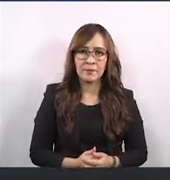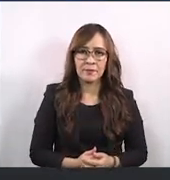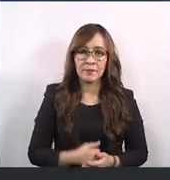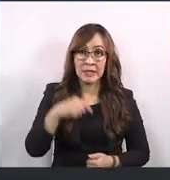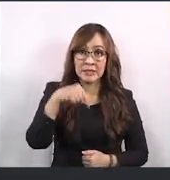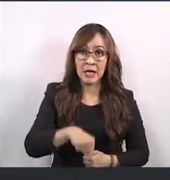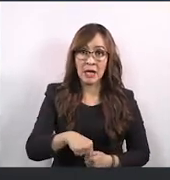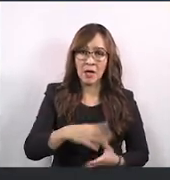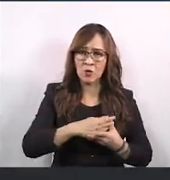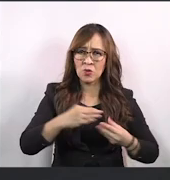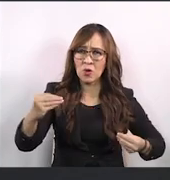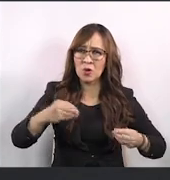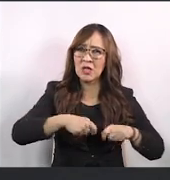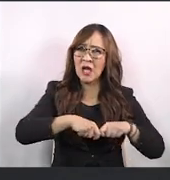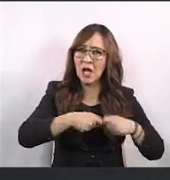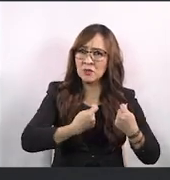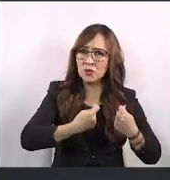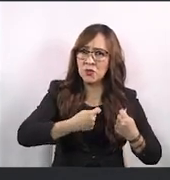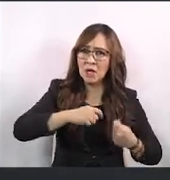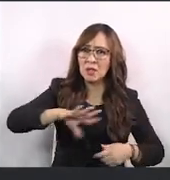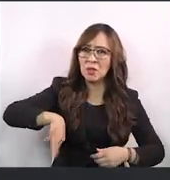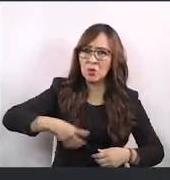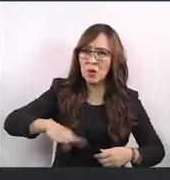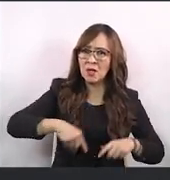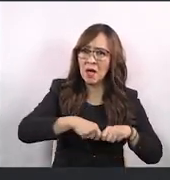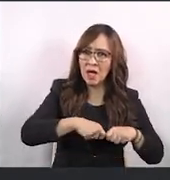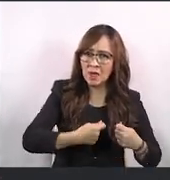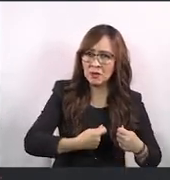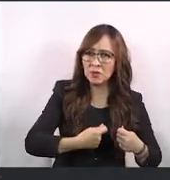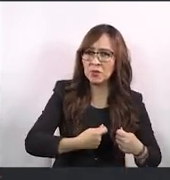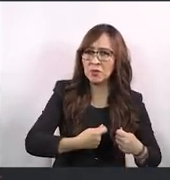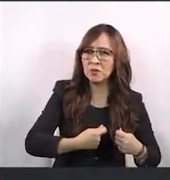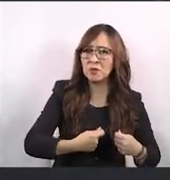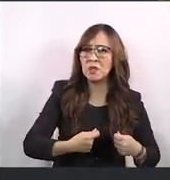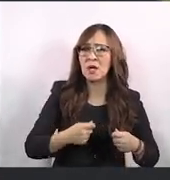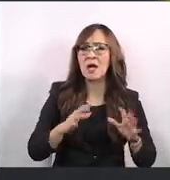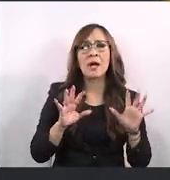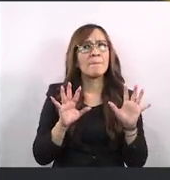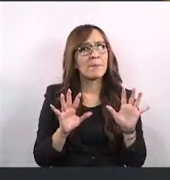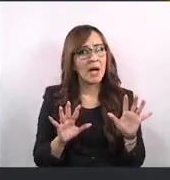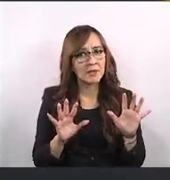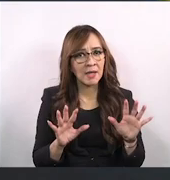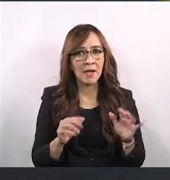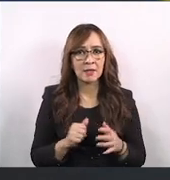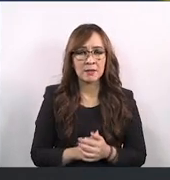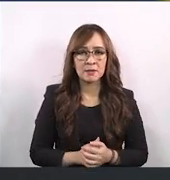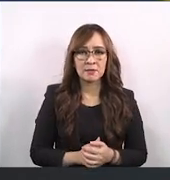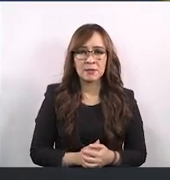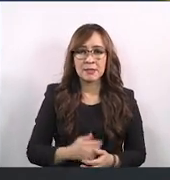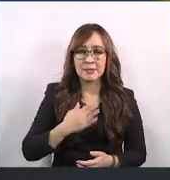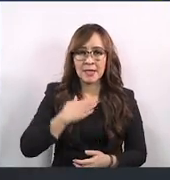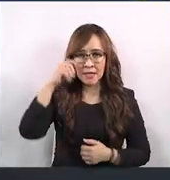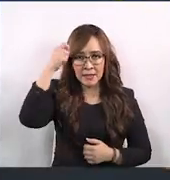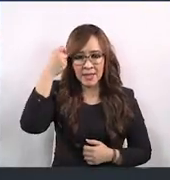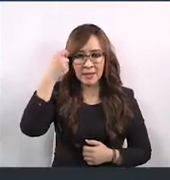akhir-akhir zaman rok ancuran keluarga hal ini akan sangat menonjol karena 10